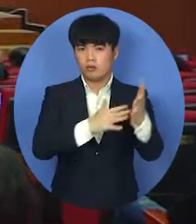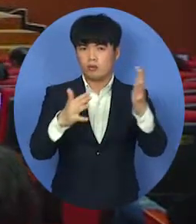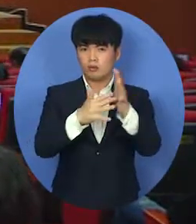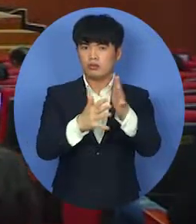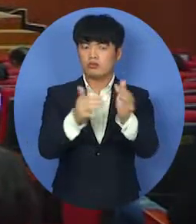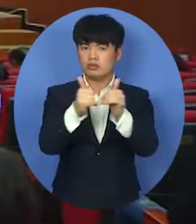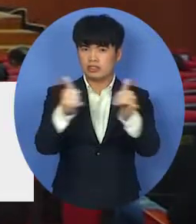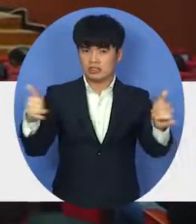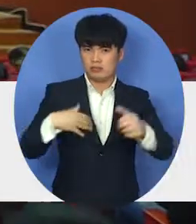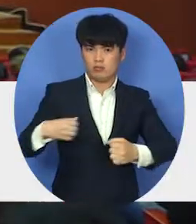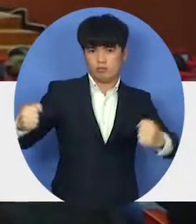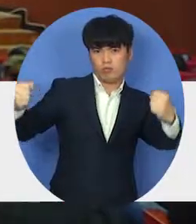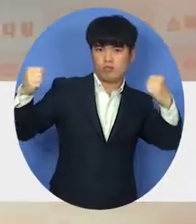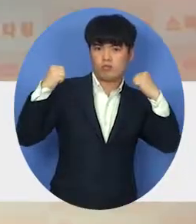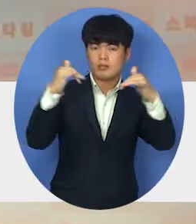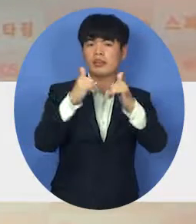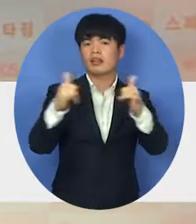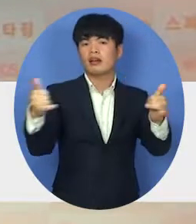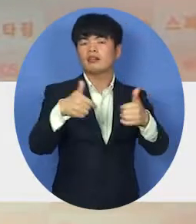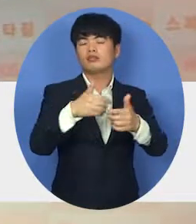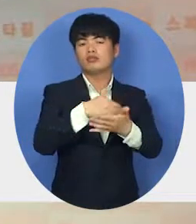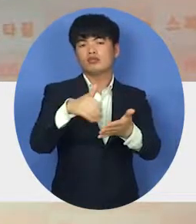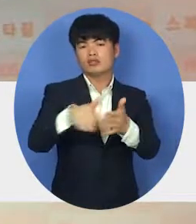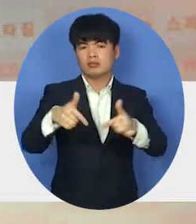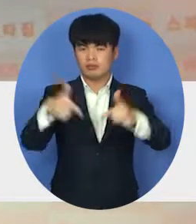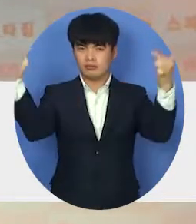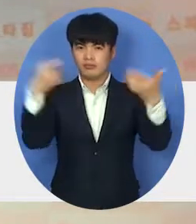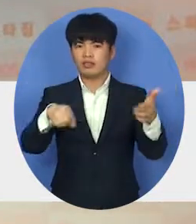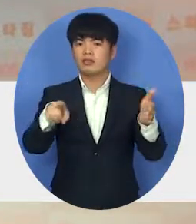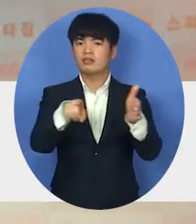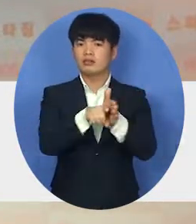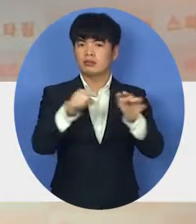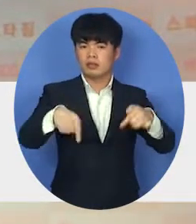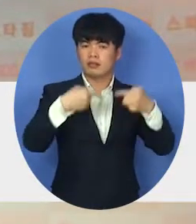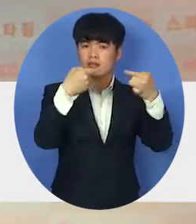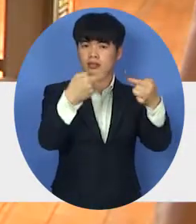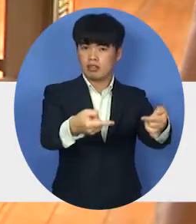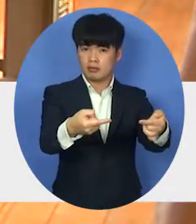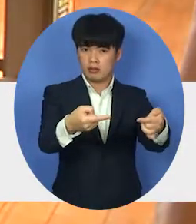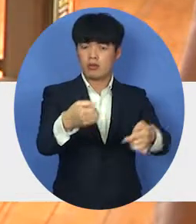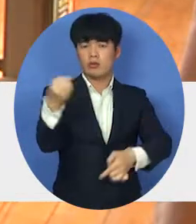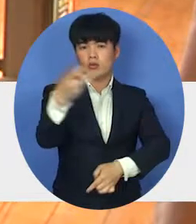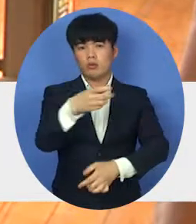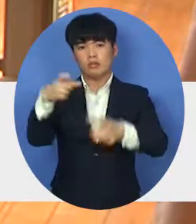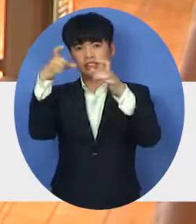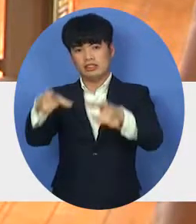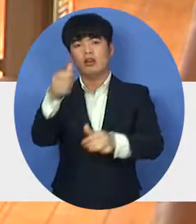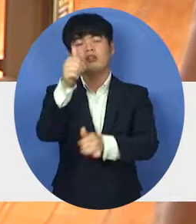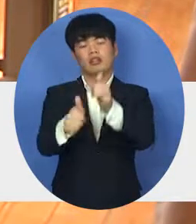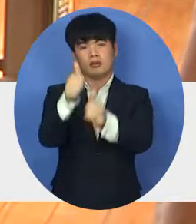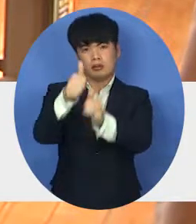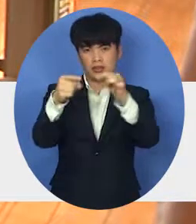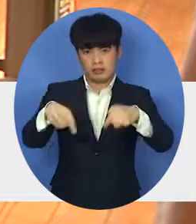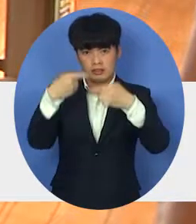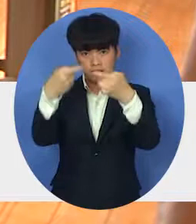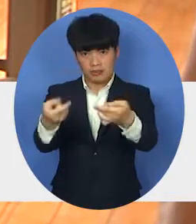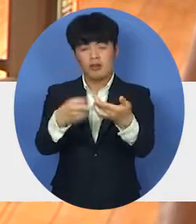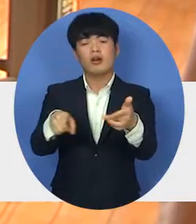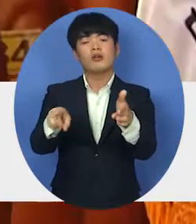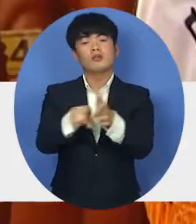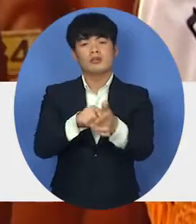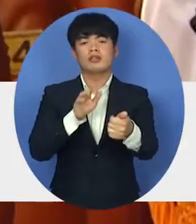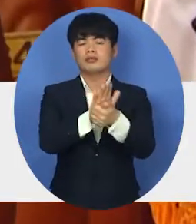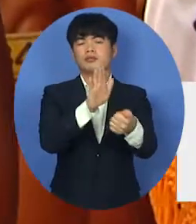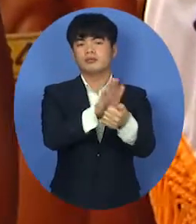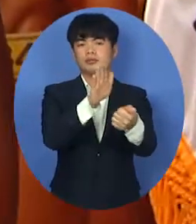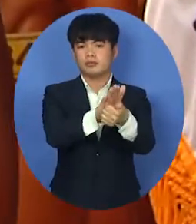대회는 공주시의 보디빌딩 인구저변 확대와 단합, 지역경제의 활성화, 도민체전 대표 선수의 조기 발굴 및